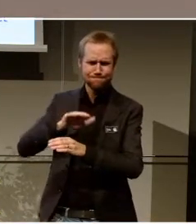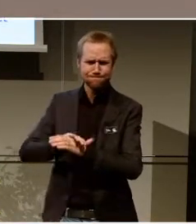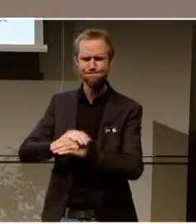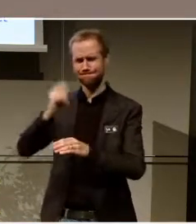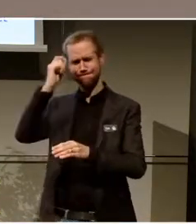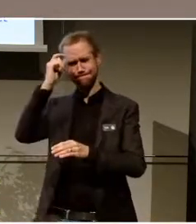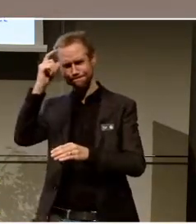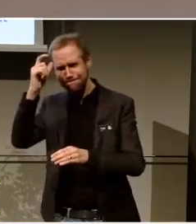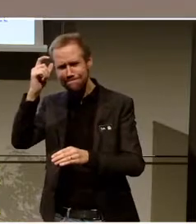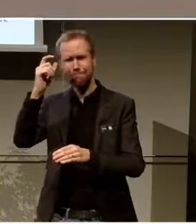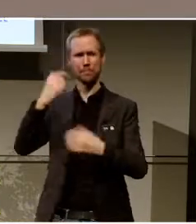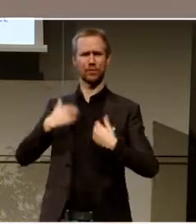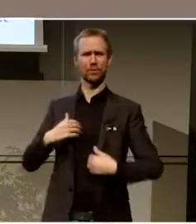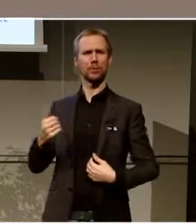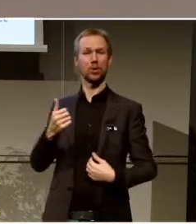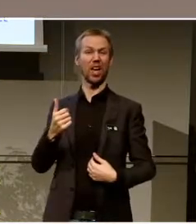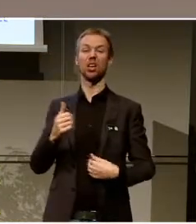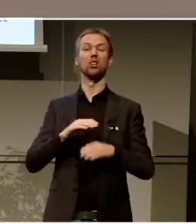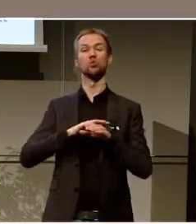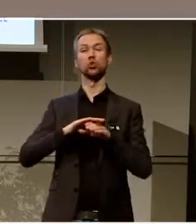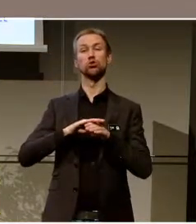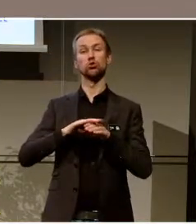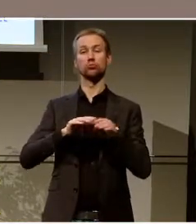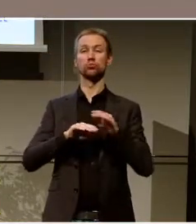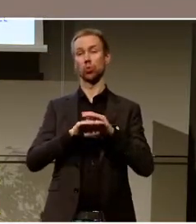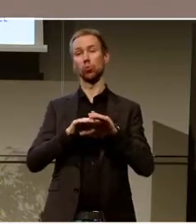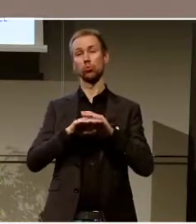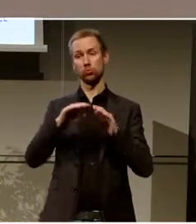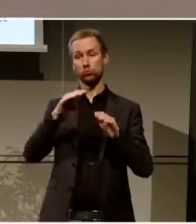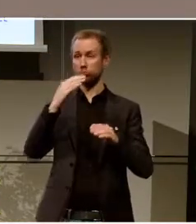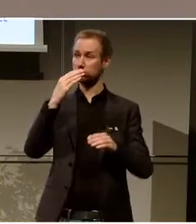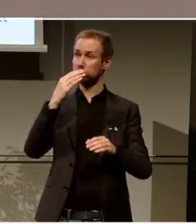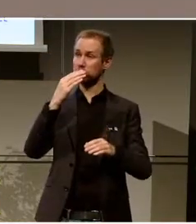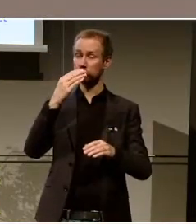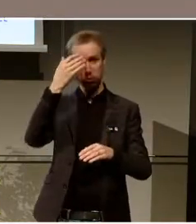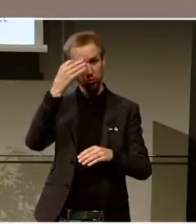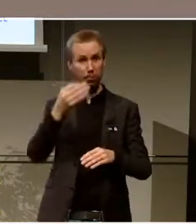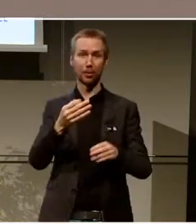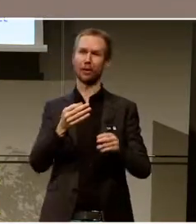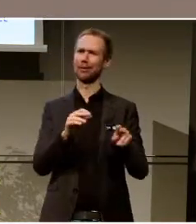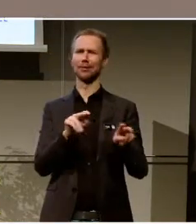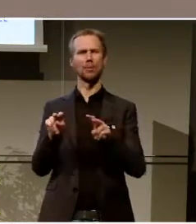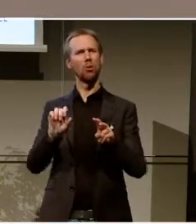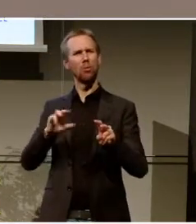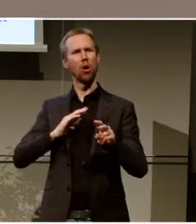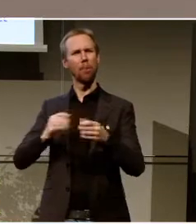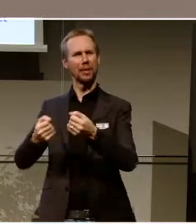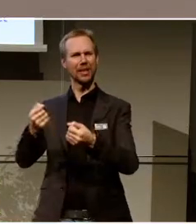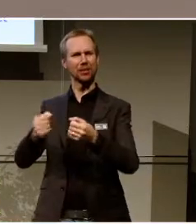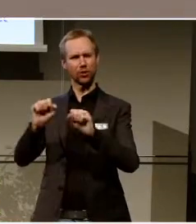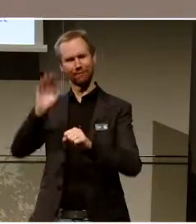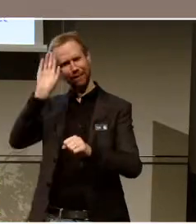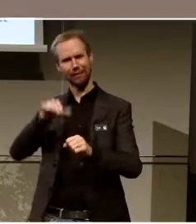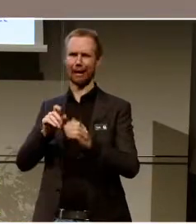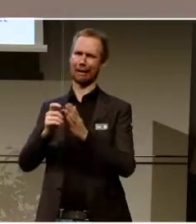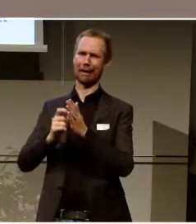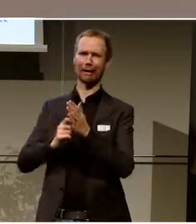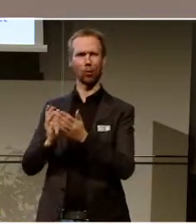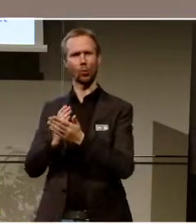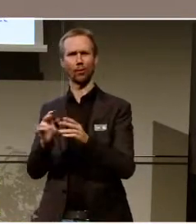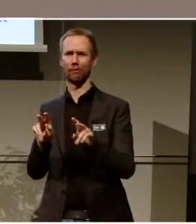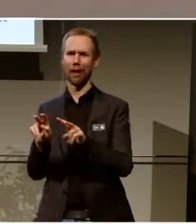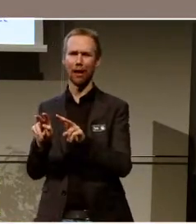individen själv behöver utan det är baskunskaper, någon typ av trafikvett eller typ